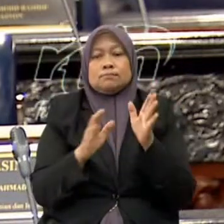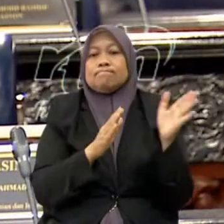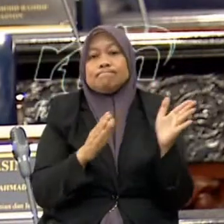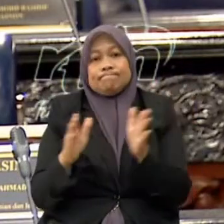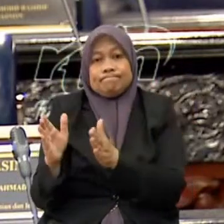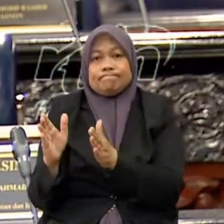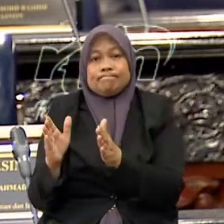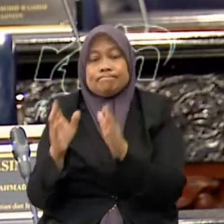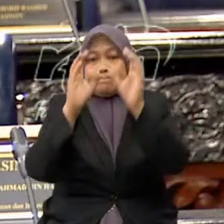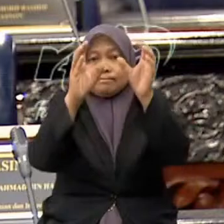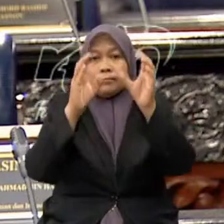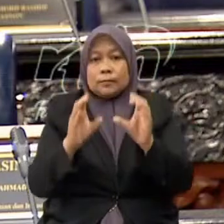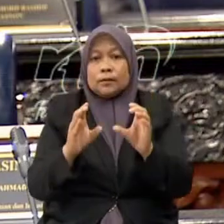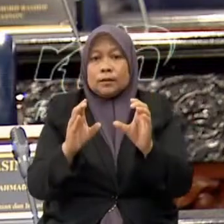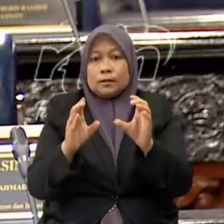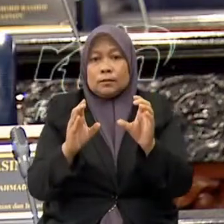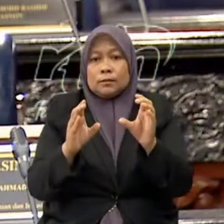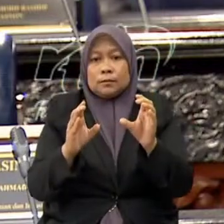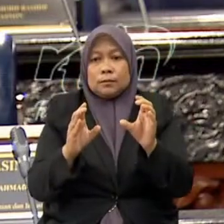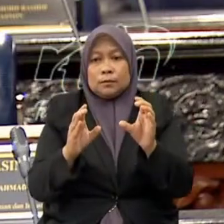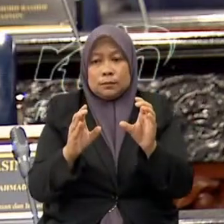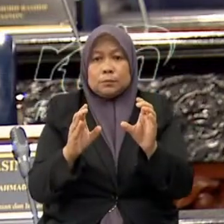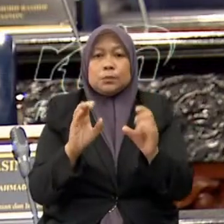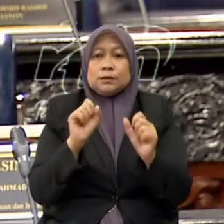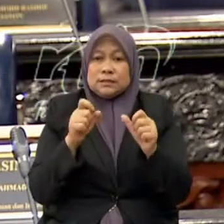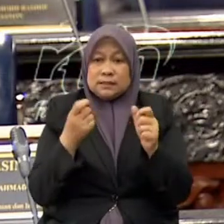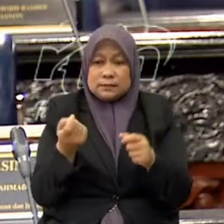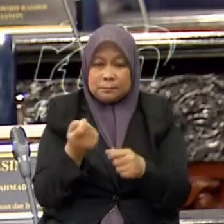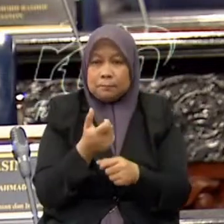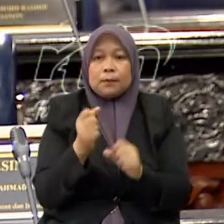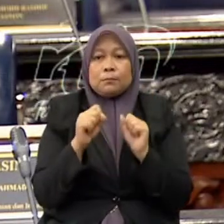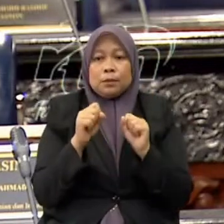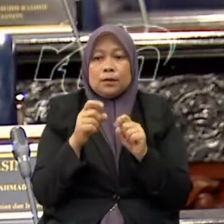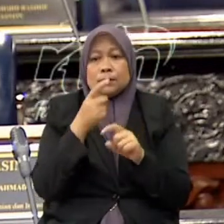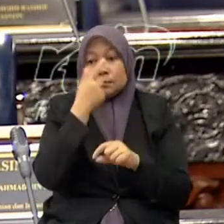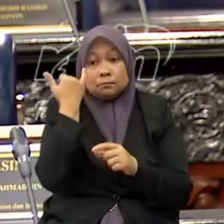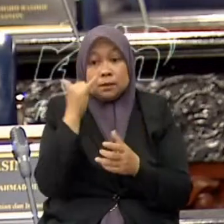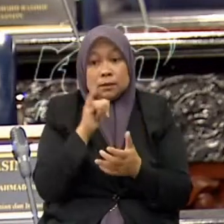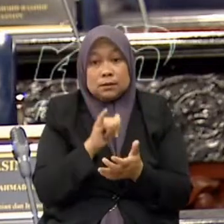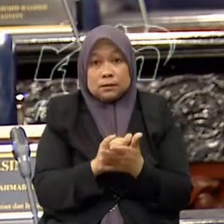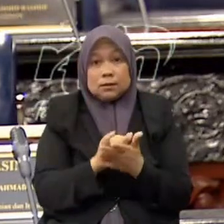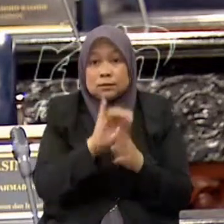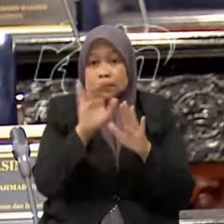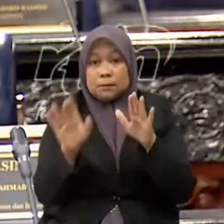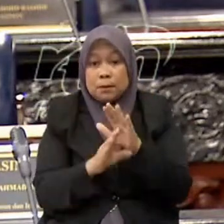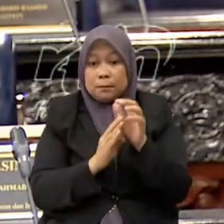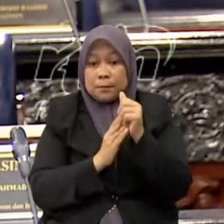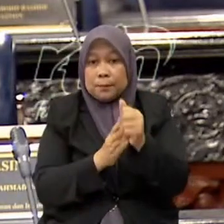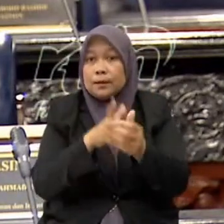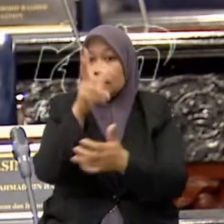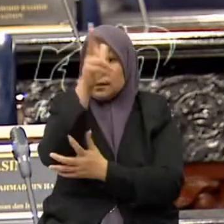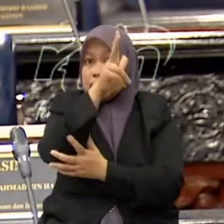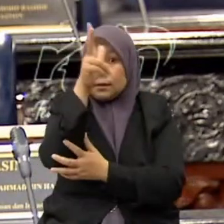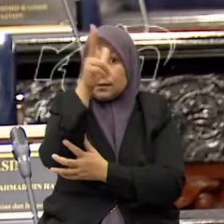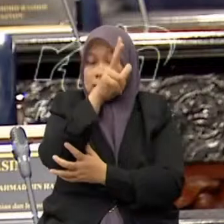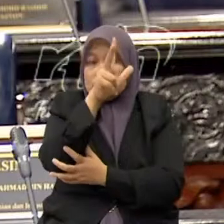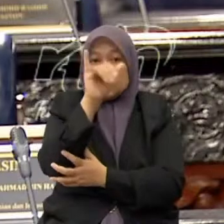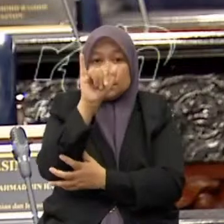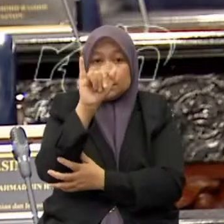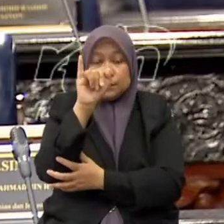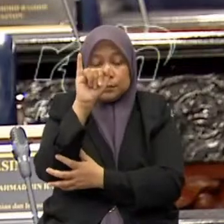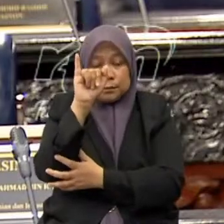secara tuntas mungkin boleh yang pertamanya itu sebabnya di bawah pimpinan kerajaan